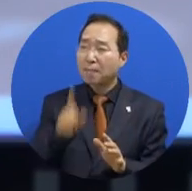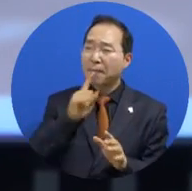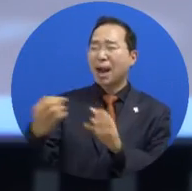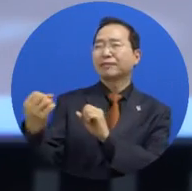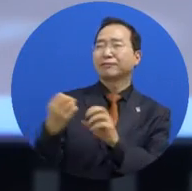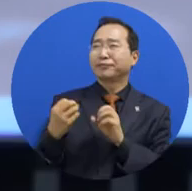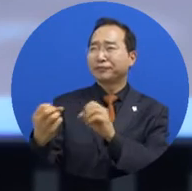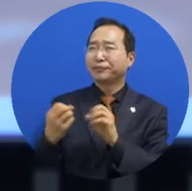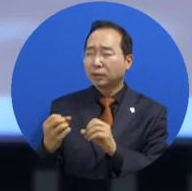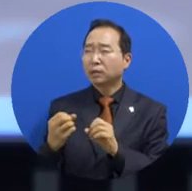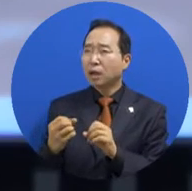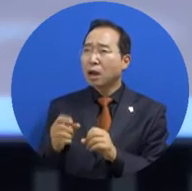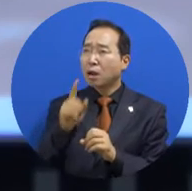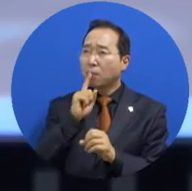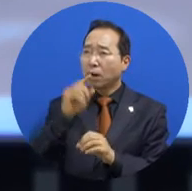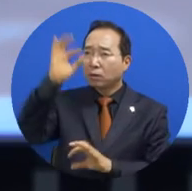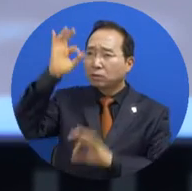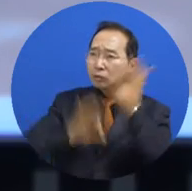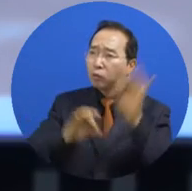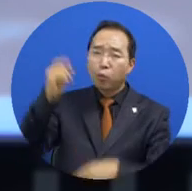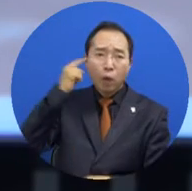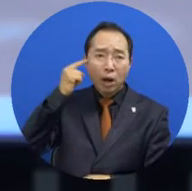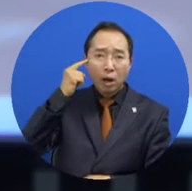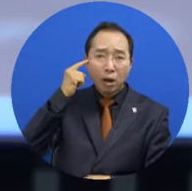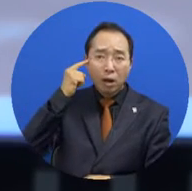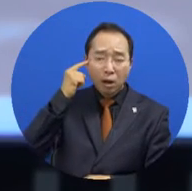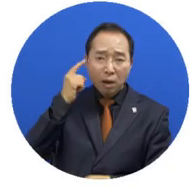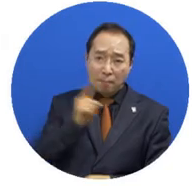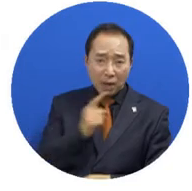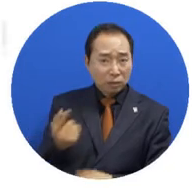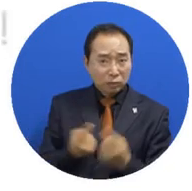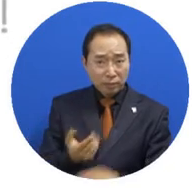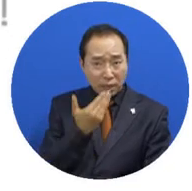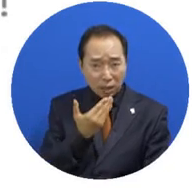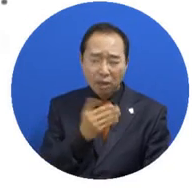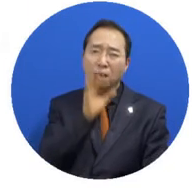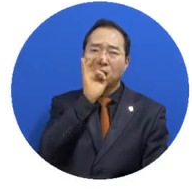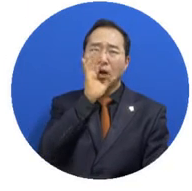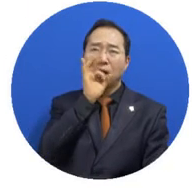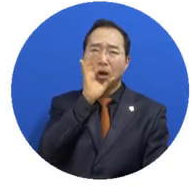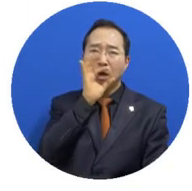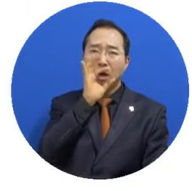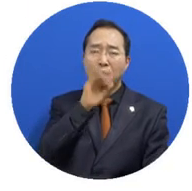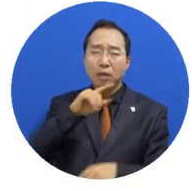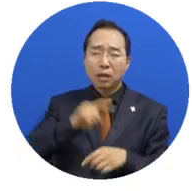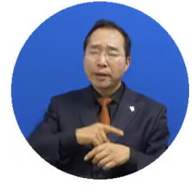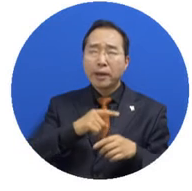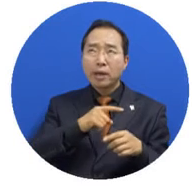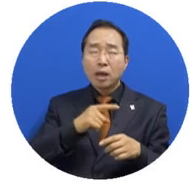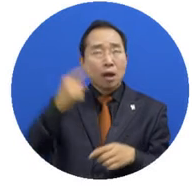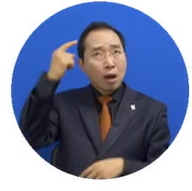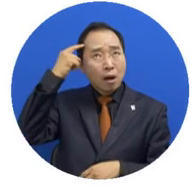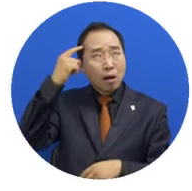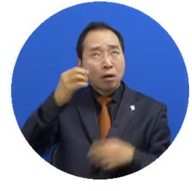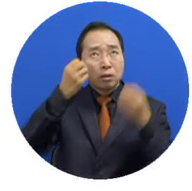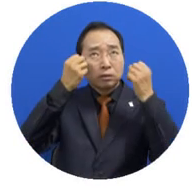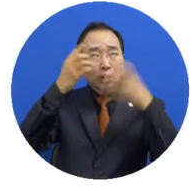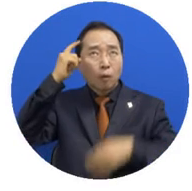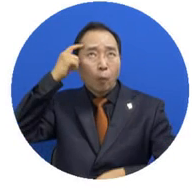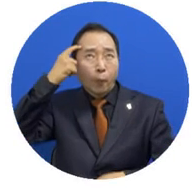게 자기가 컨트롤한 채로 나가지를 못해요. 그러니까 우리가 계속 새로운